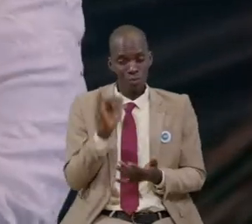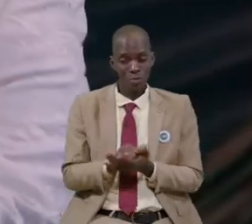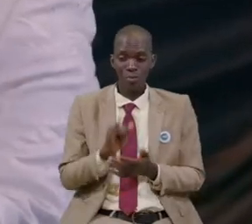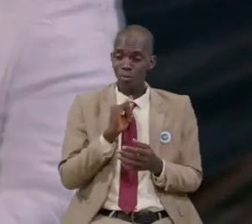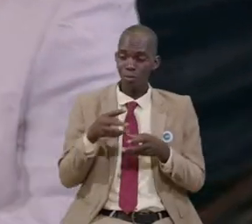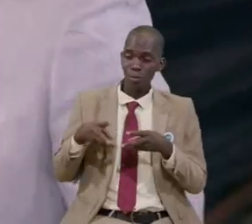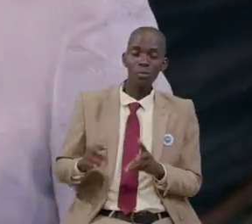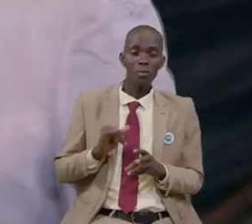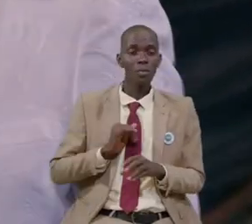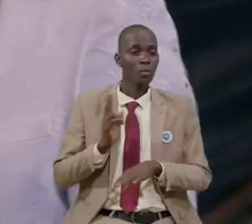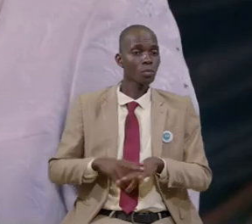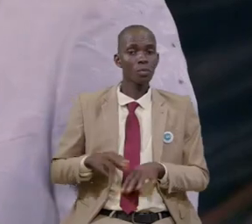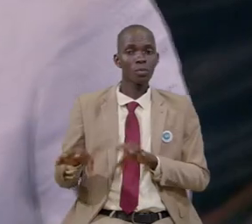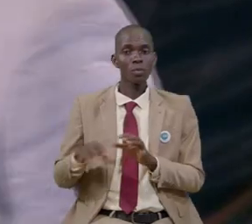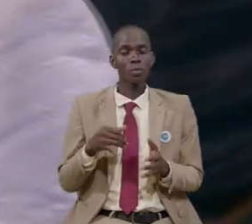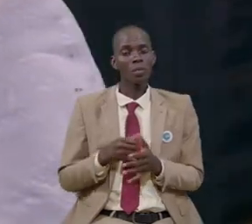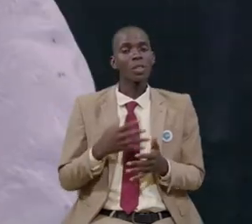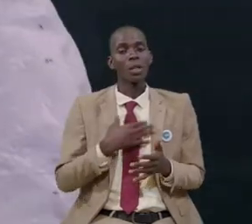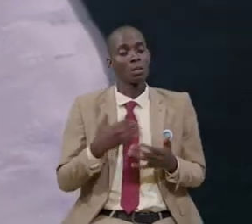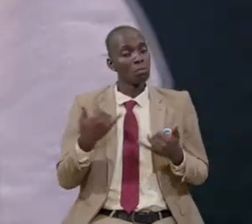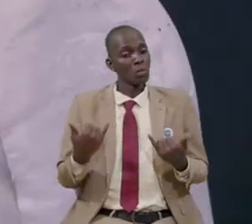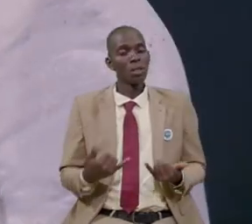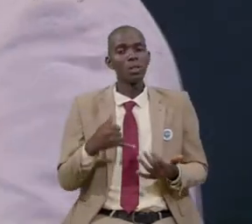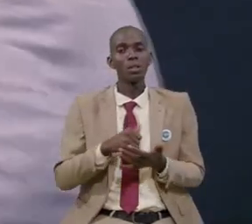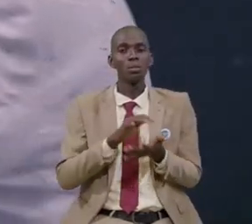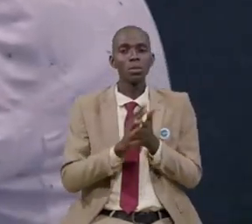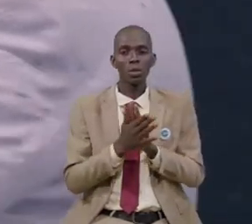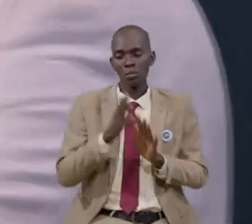l'ont su, maintenant ils deviennent obstinés, têtus.